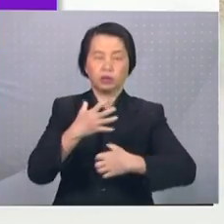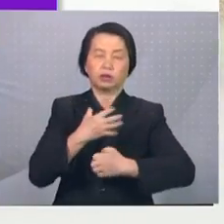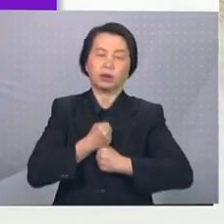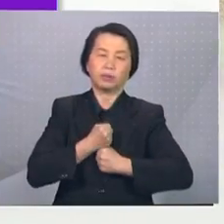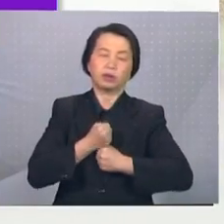kemudahan ini